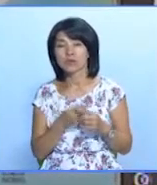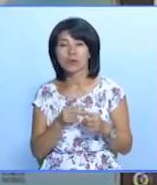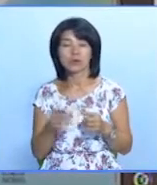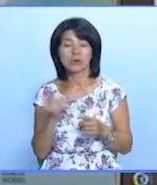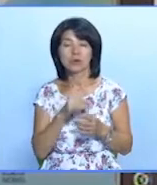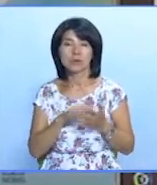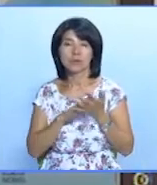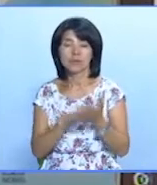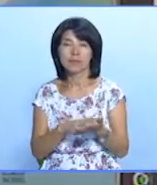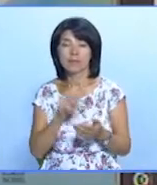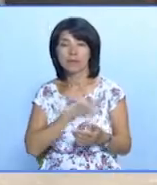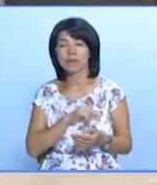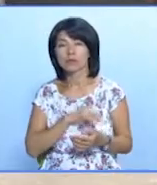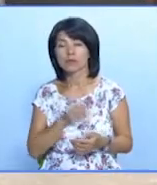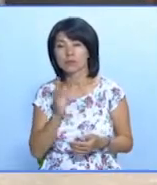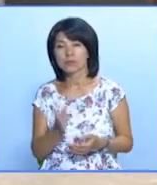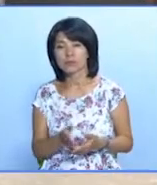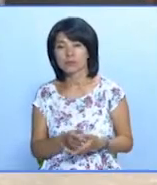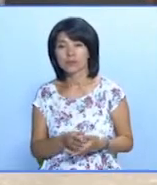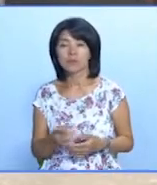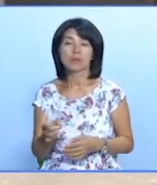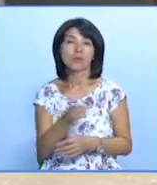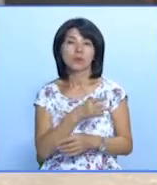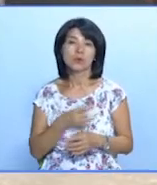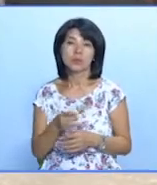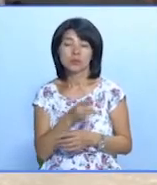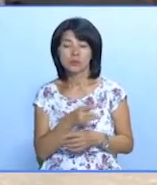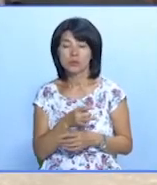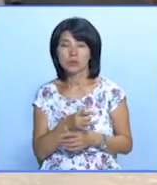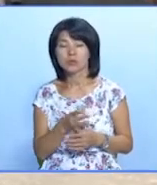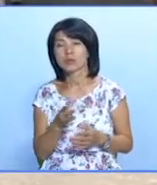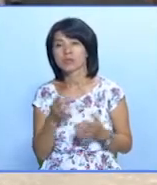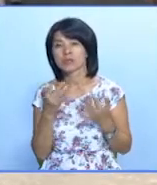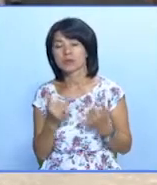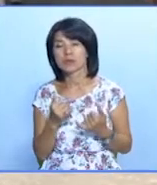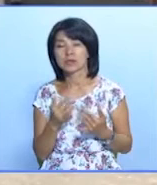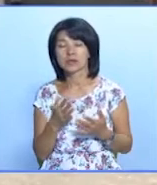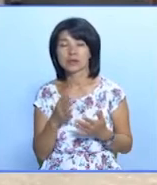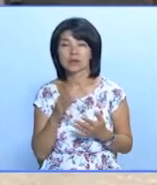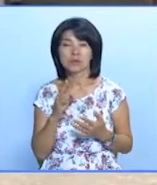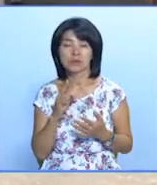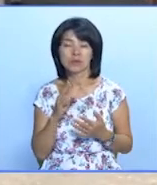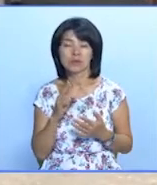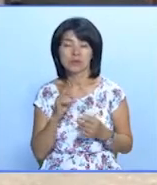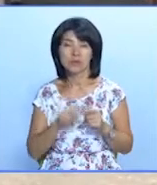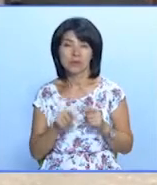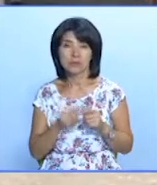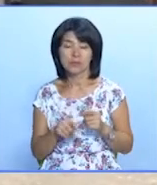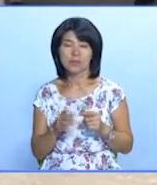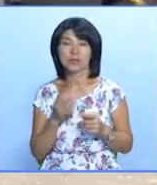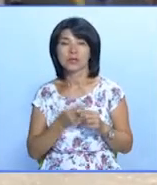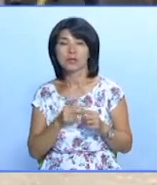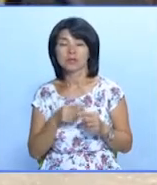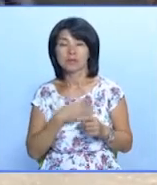өтініштер бойынша жұмыс істейді. Республикамызда дәрілік стабилизациялық қоры құрылған. Бұл қордың негізгі жұмысы, яғни